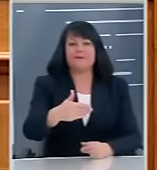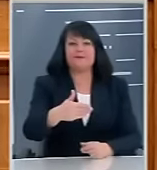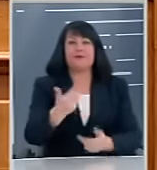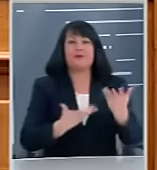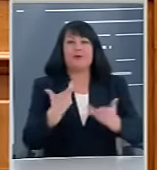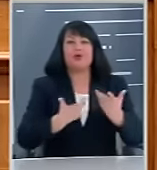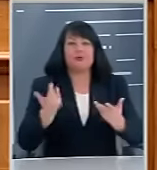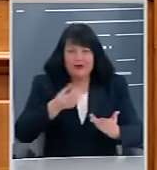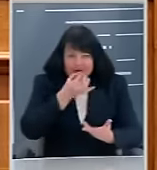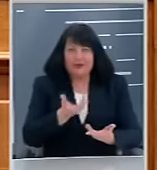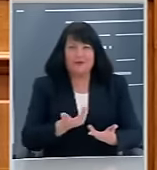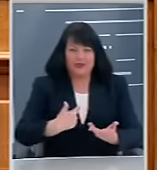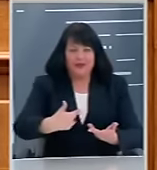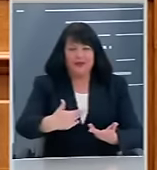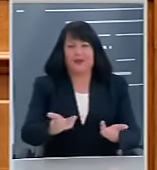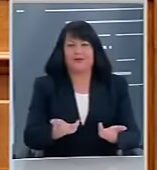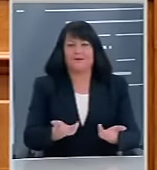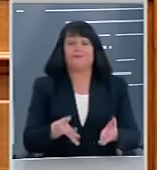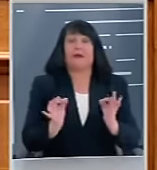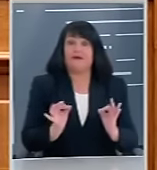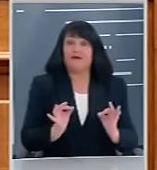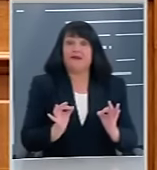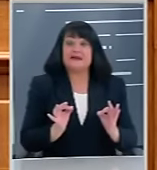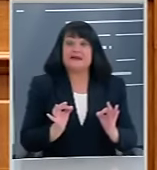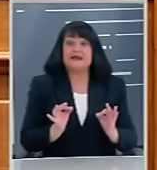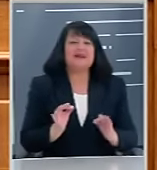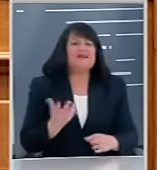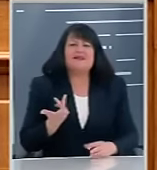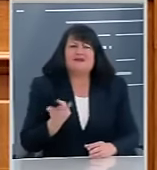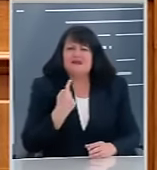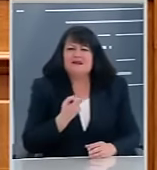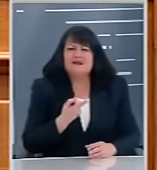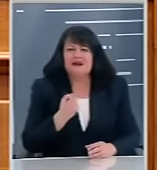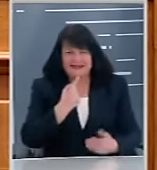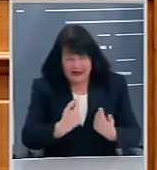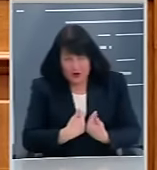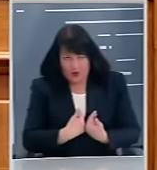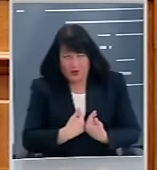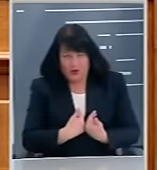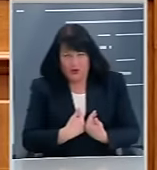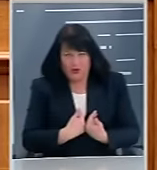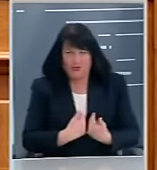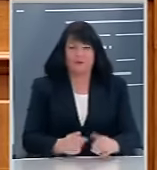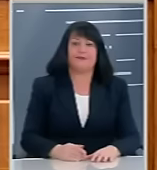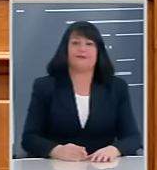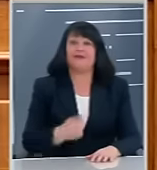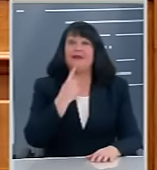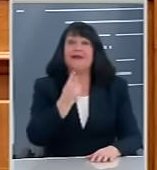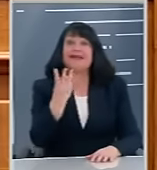κρατικός προϋπολογισμός. Και βεβαίως, τι λέει, εγώ τι λέω.